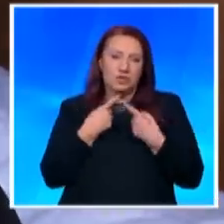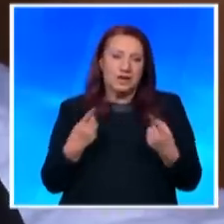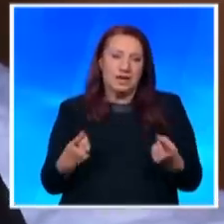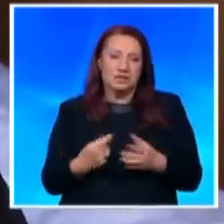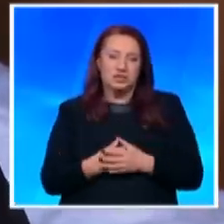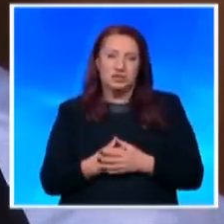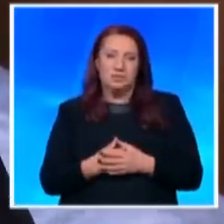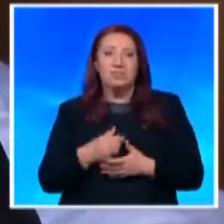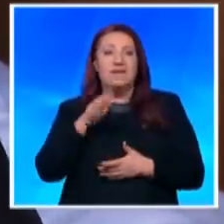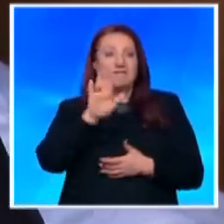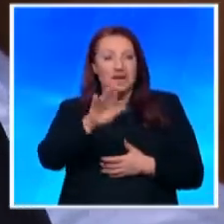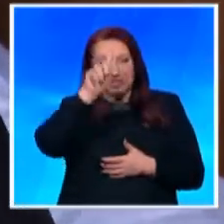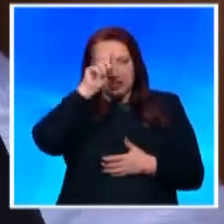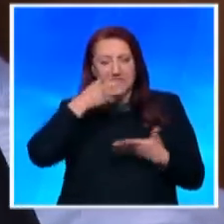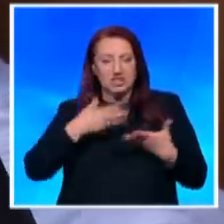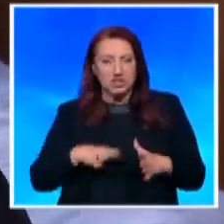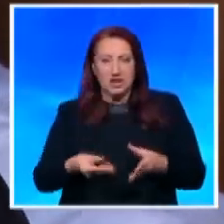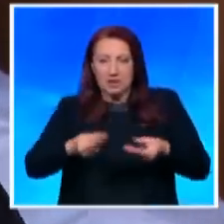спаси живота просто.